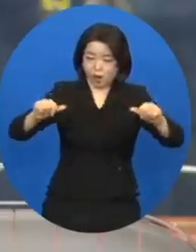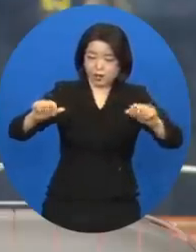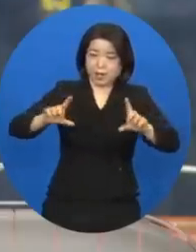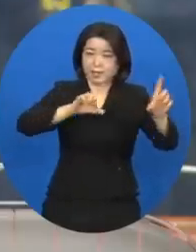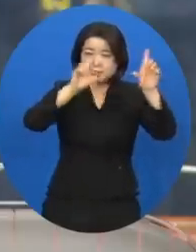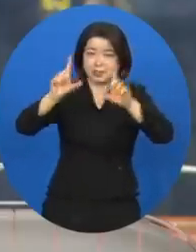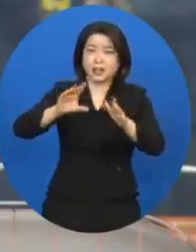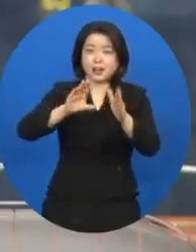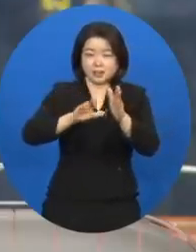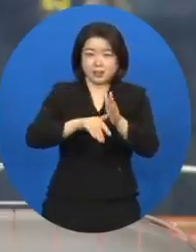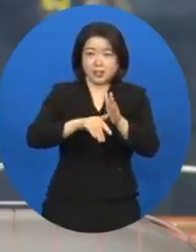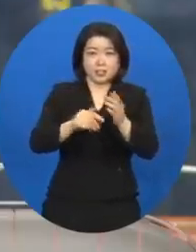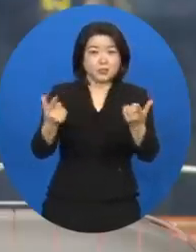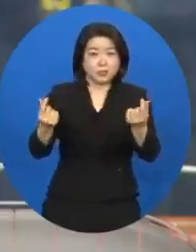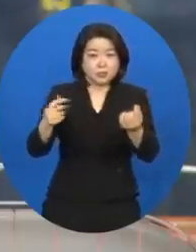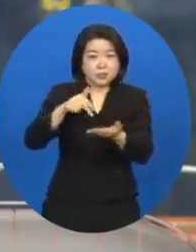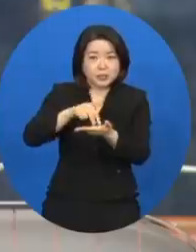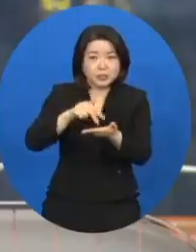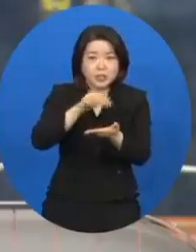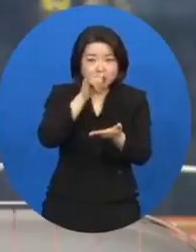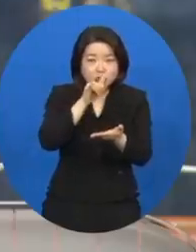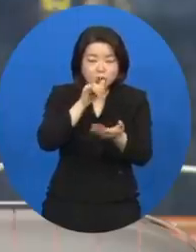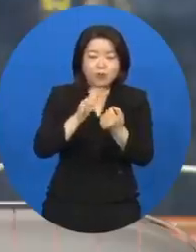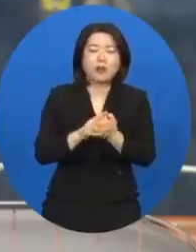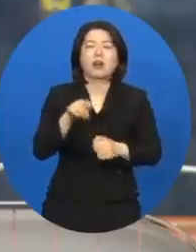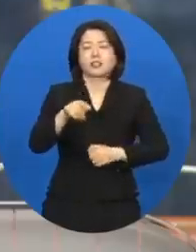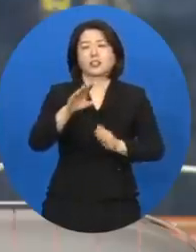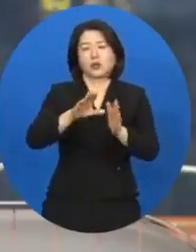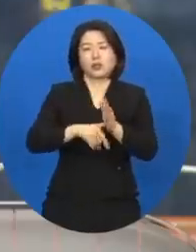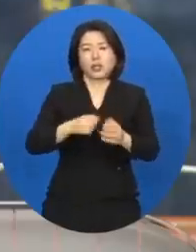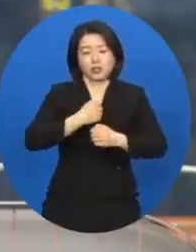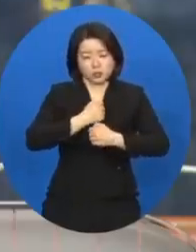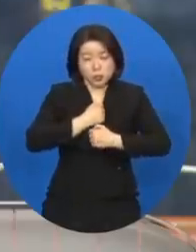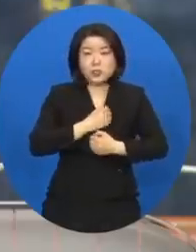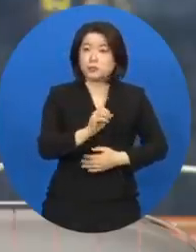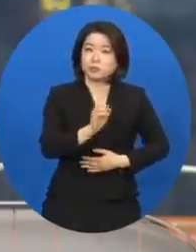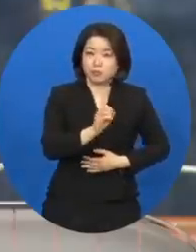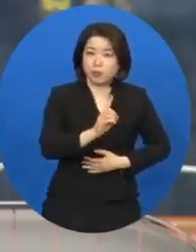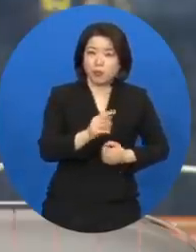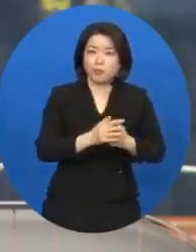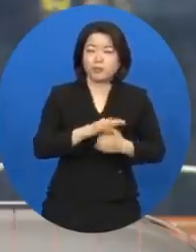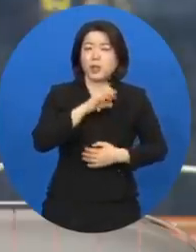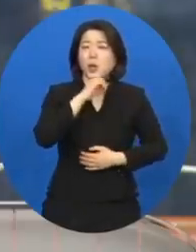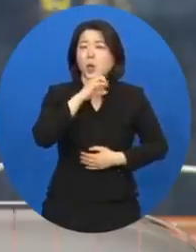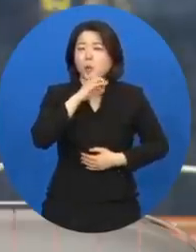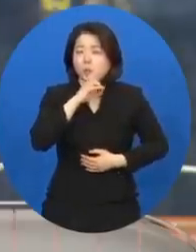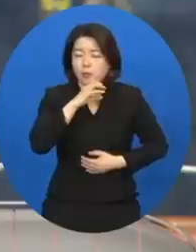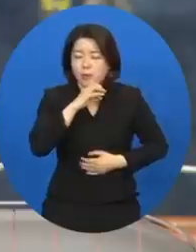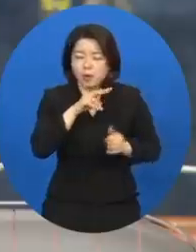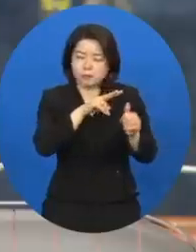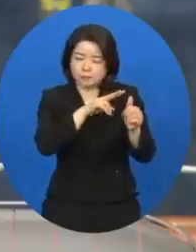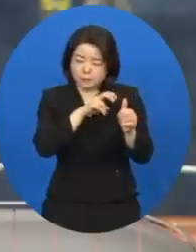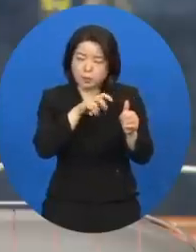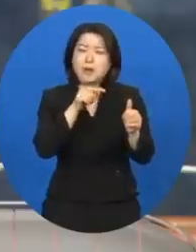광야를 지나는 분이 있으실 겁니다. 광야를 지날 때 조심할 것은 불평하고 원망하는